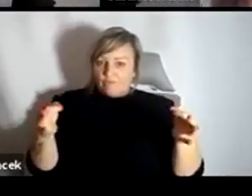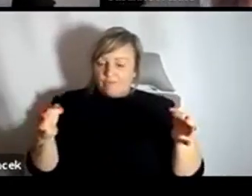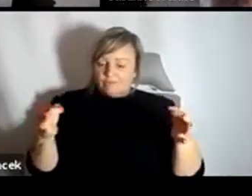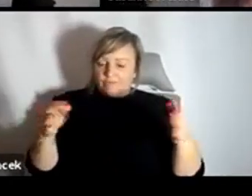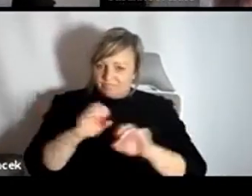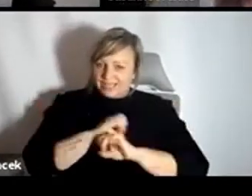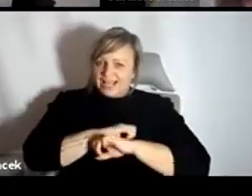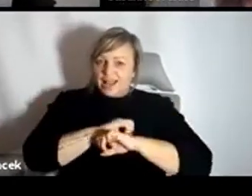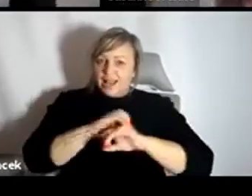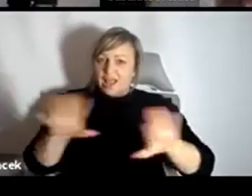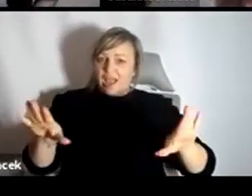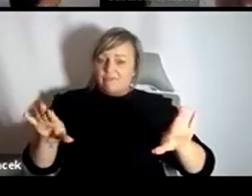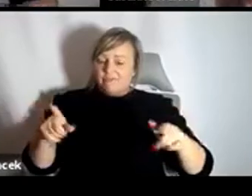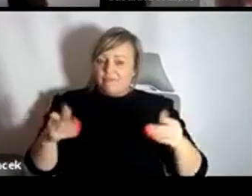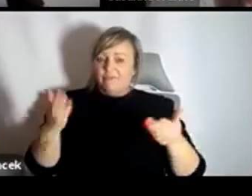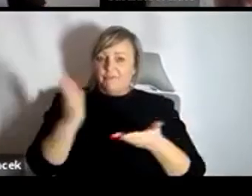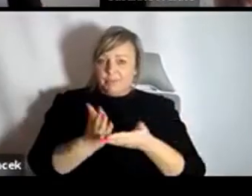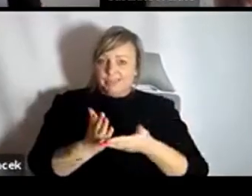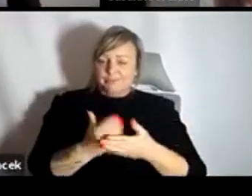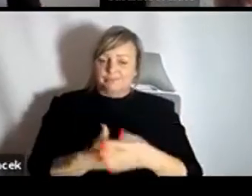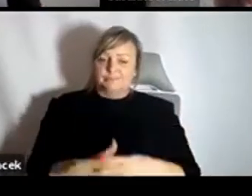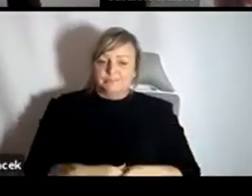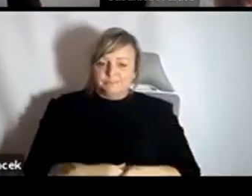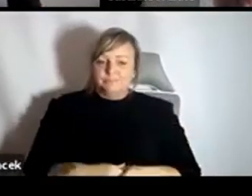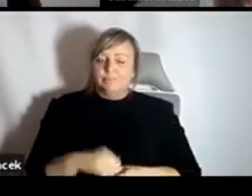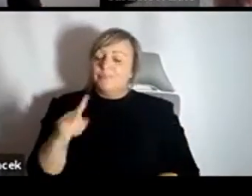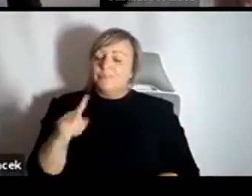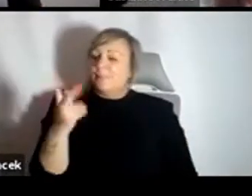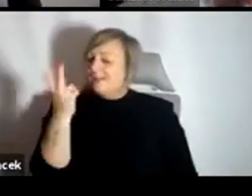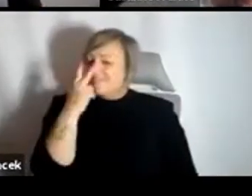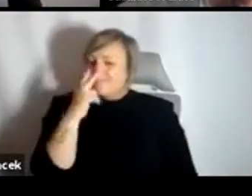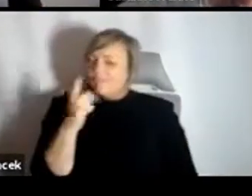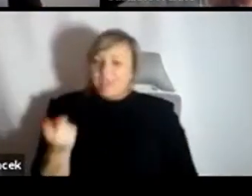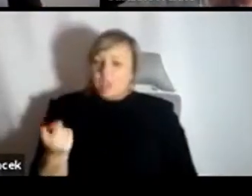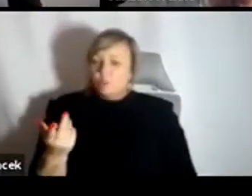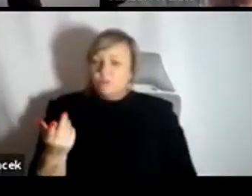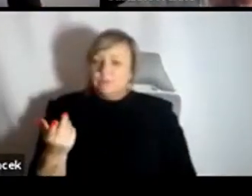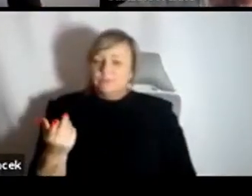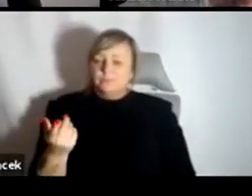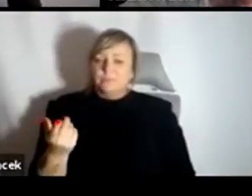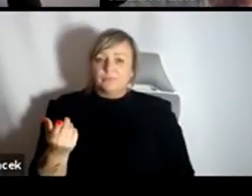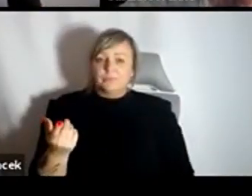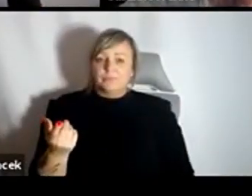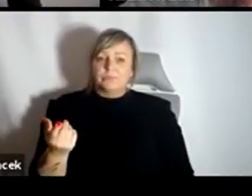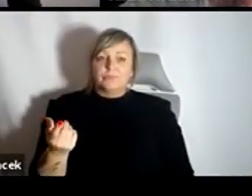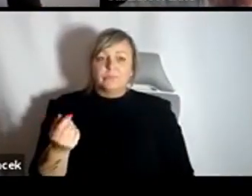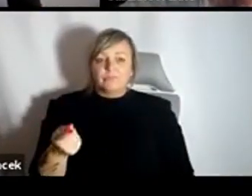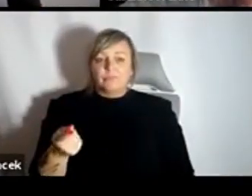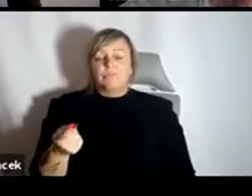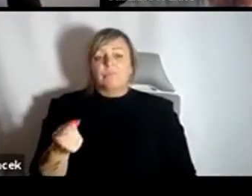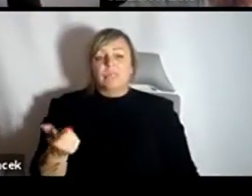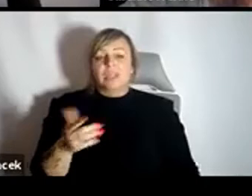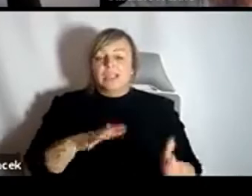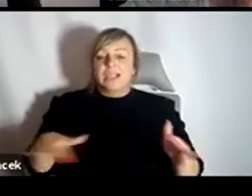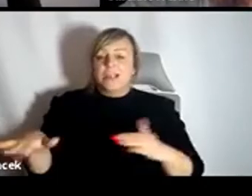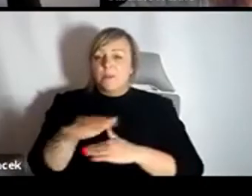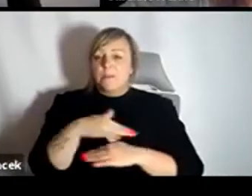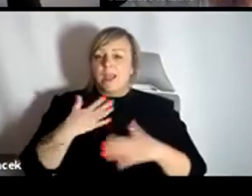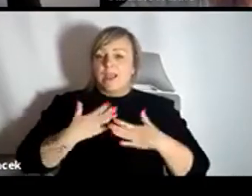damit beenden. Wie könnte denn diese vielfach geforderte Einstellung einer Gemeinwohlbilanz,